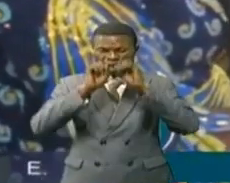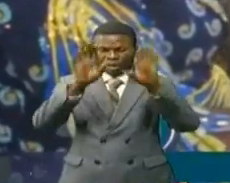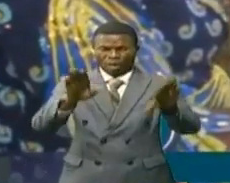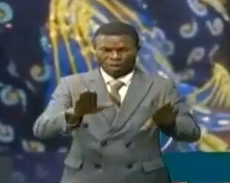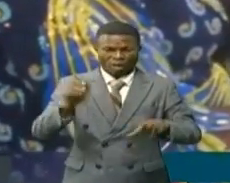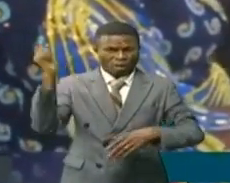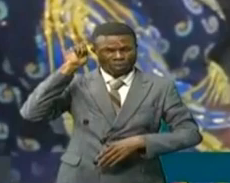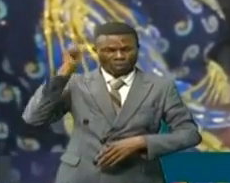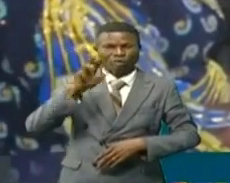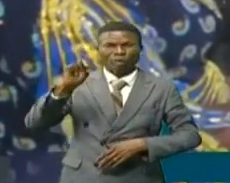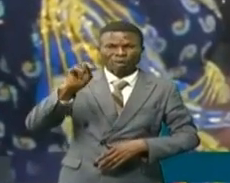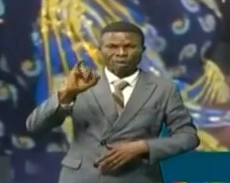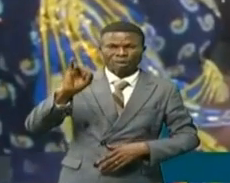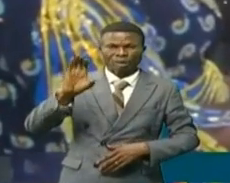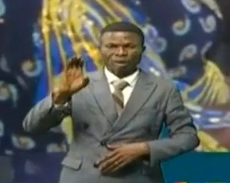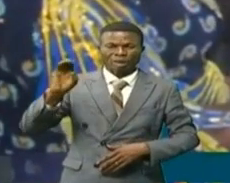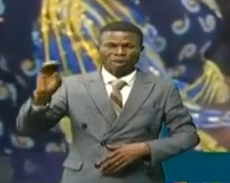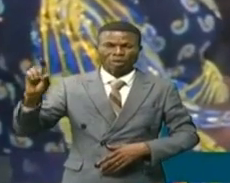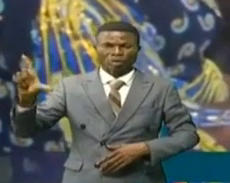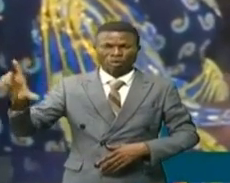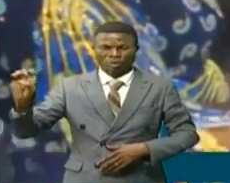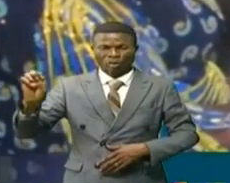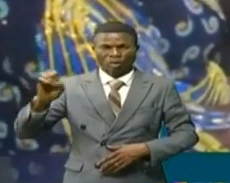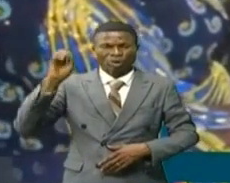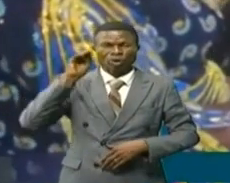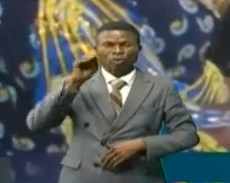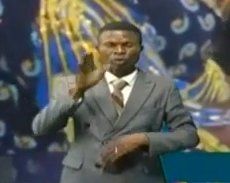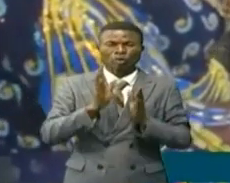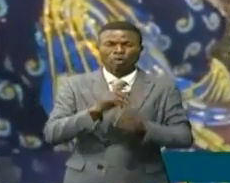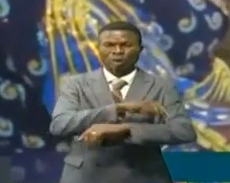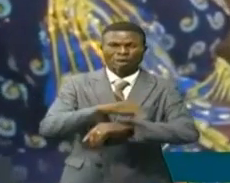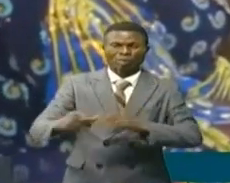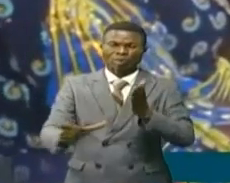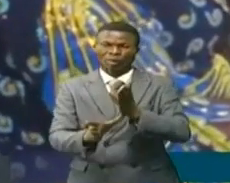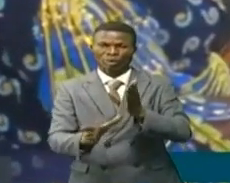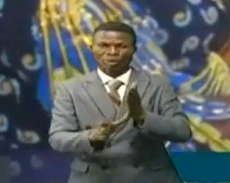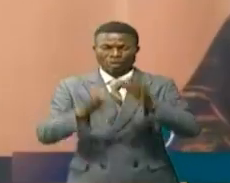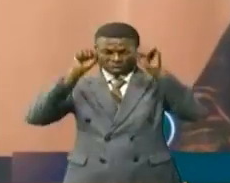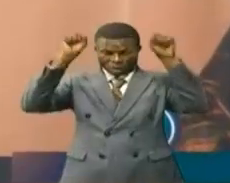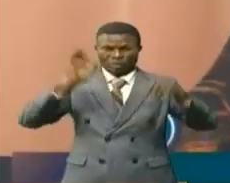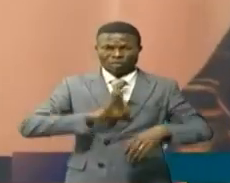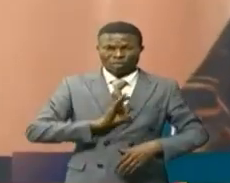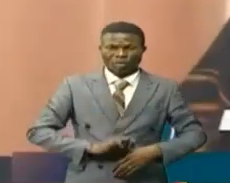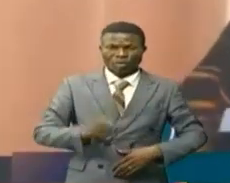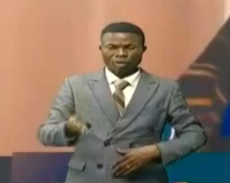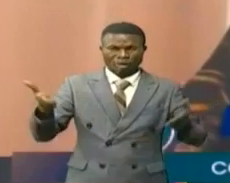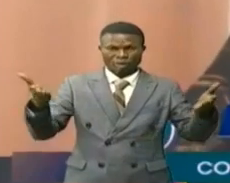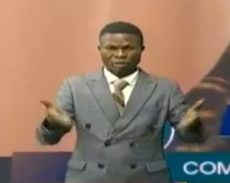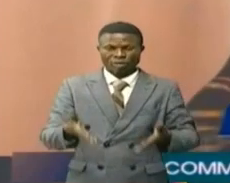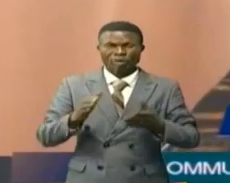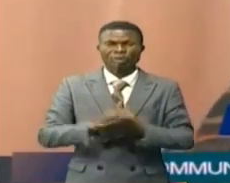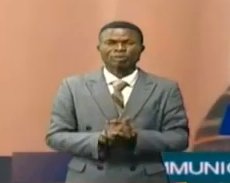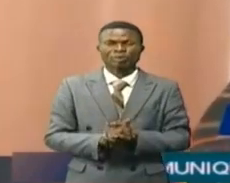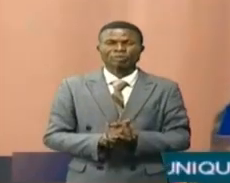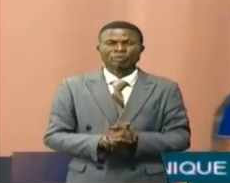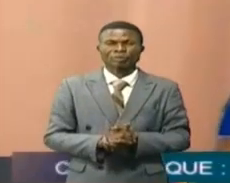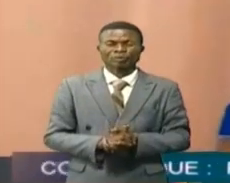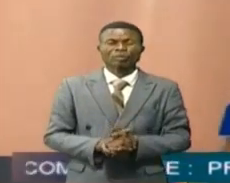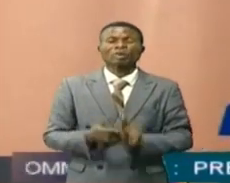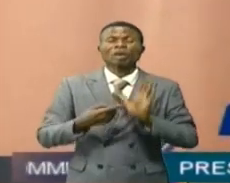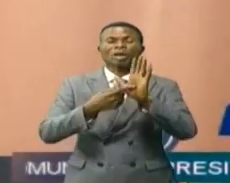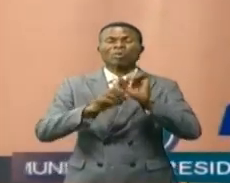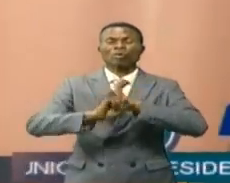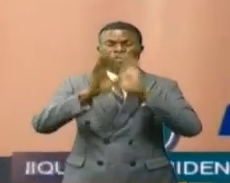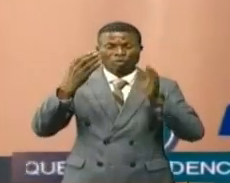professeur Nicole Ntumba Boitia, directeur du cabinet adjoint du chef de l'État. Pour que cette femme-là puisse être vue, il